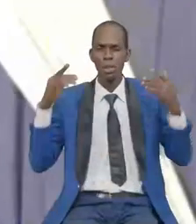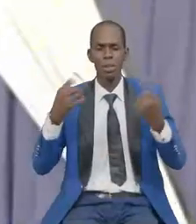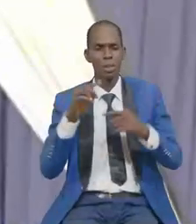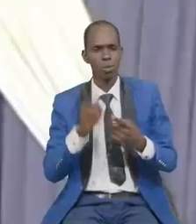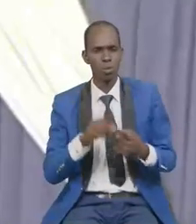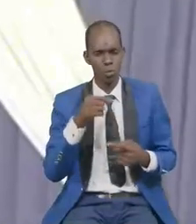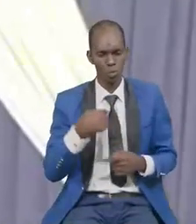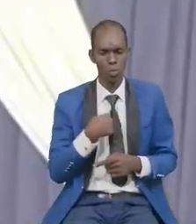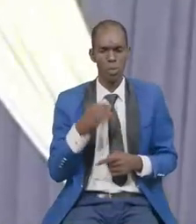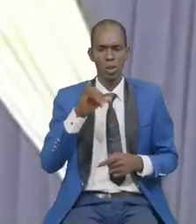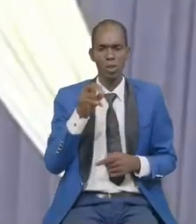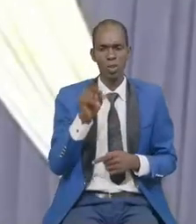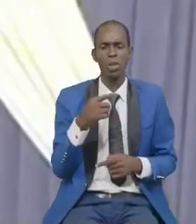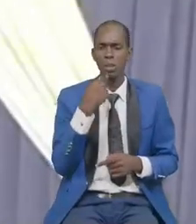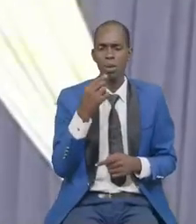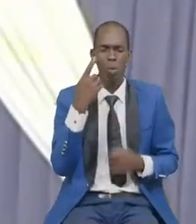Quelqu'un dit, ne pleure pas.